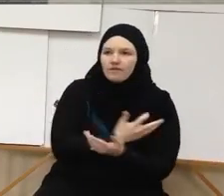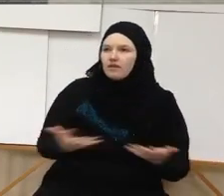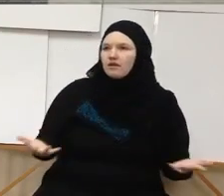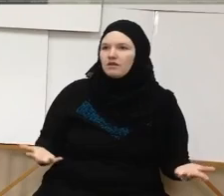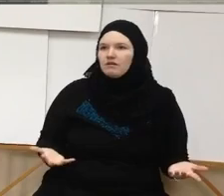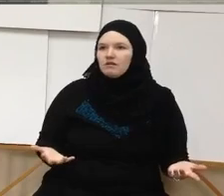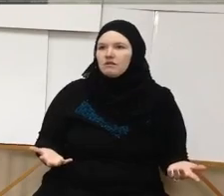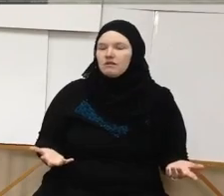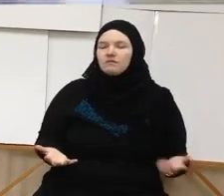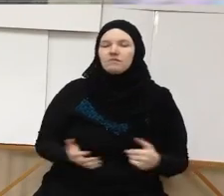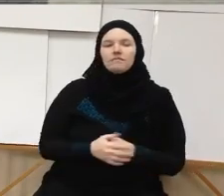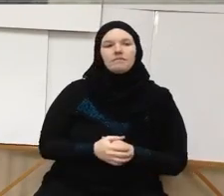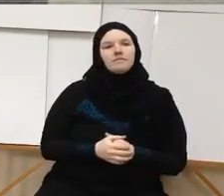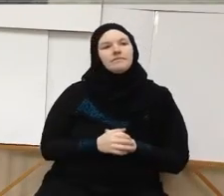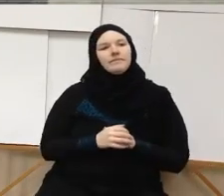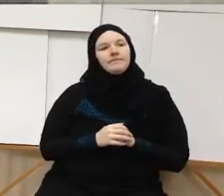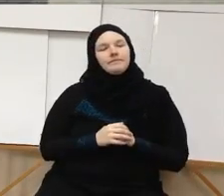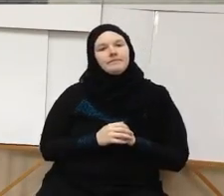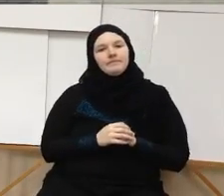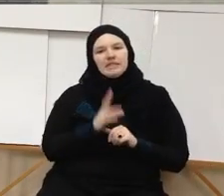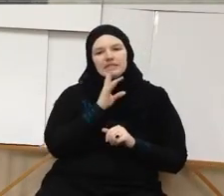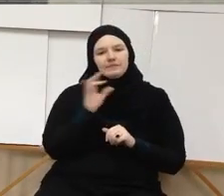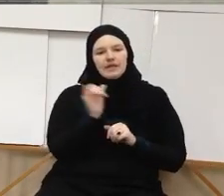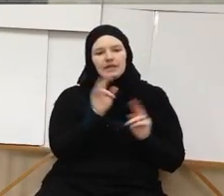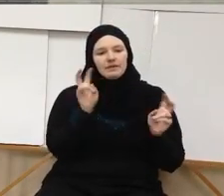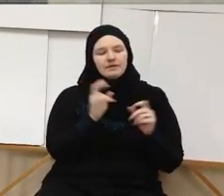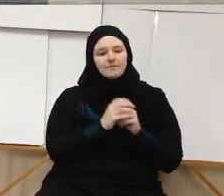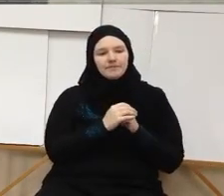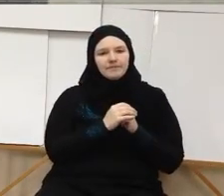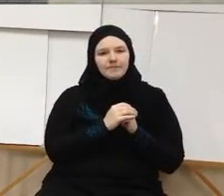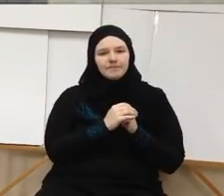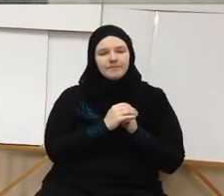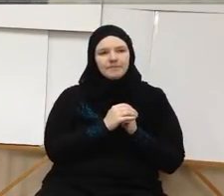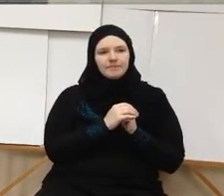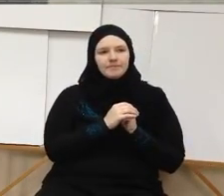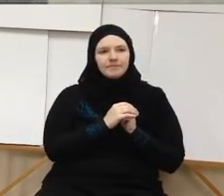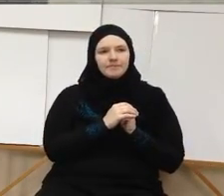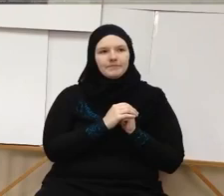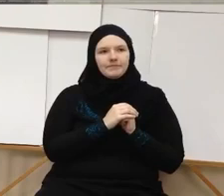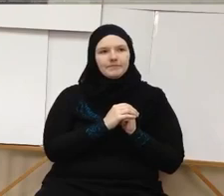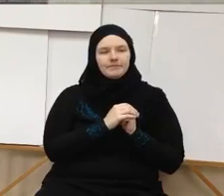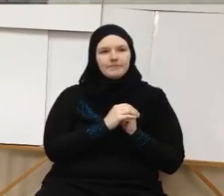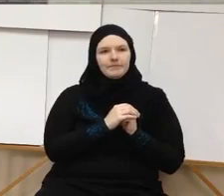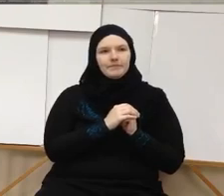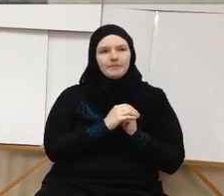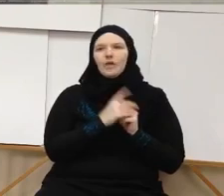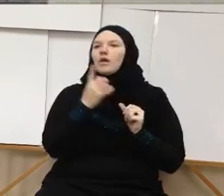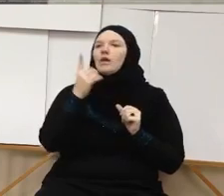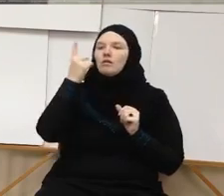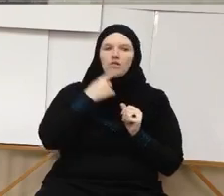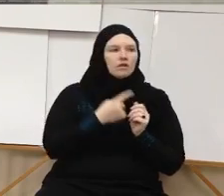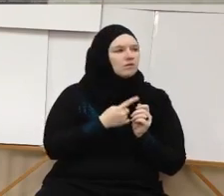فيه خبر ما قبلكم وحكم ما بينكم ونبأ ما بعدكم. What else do you